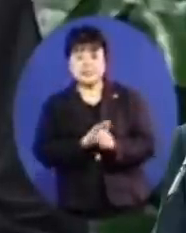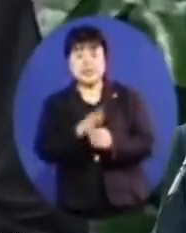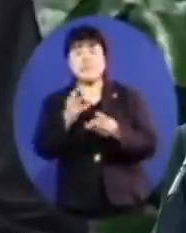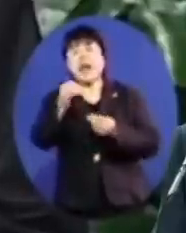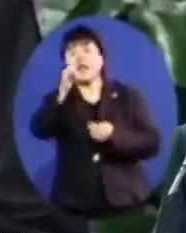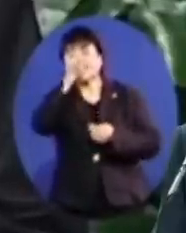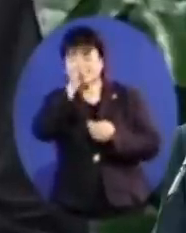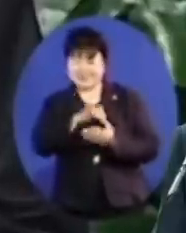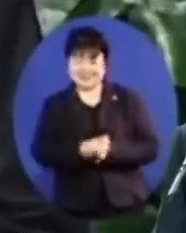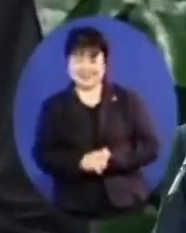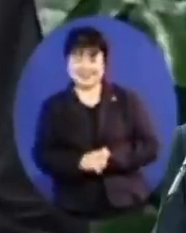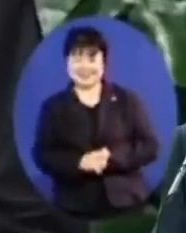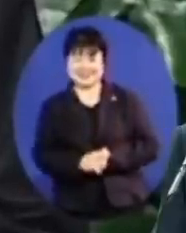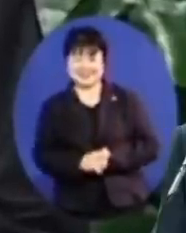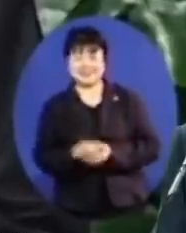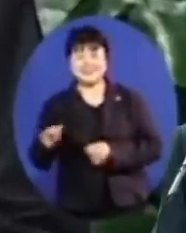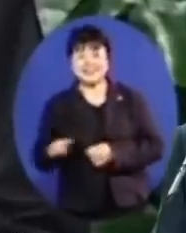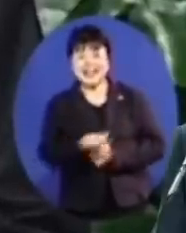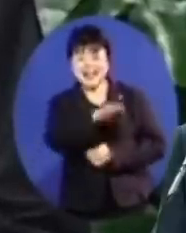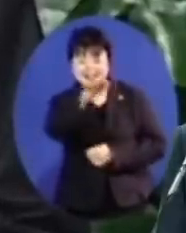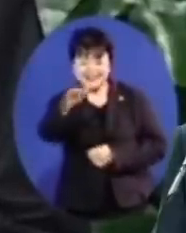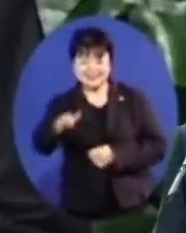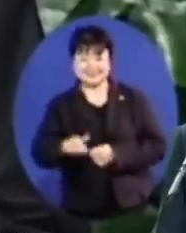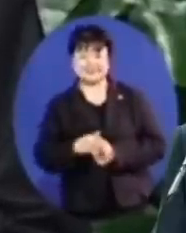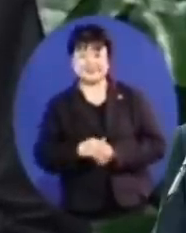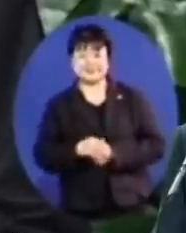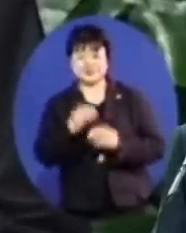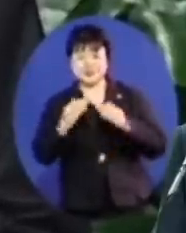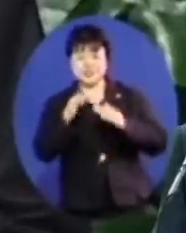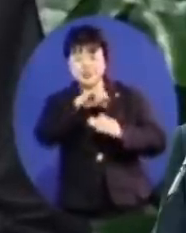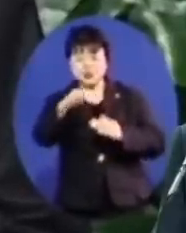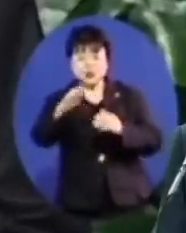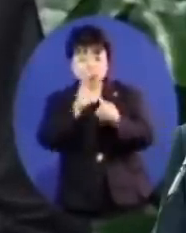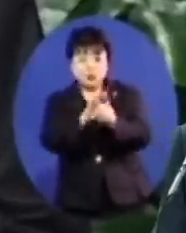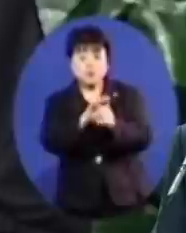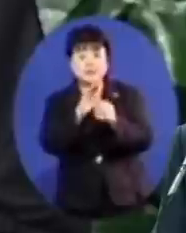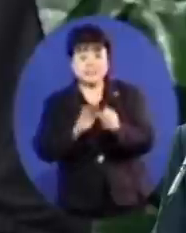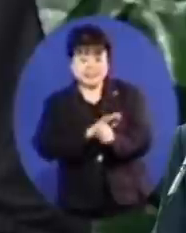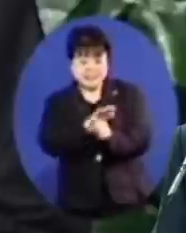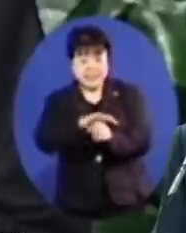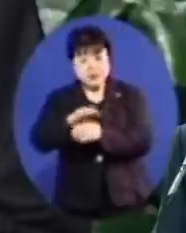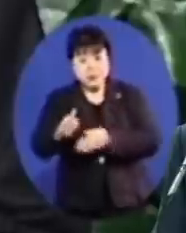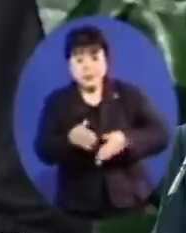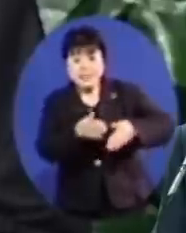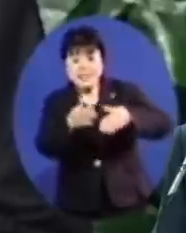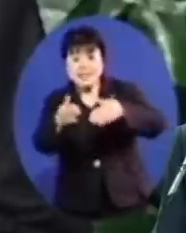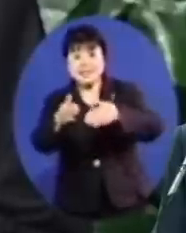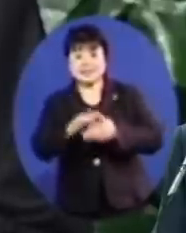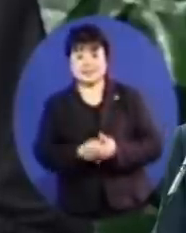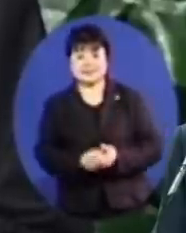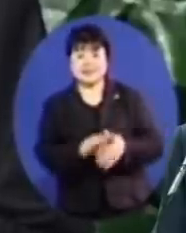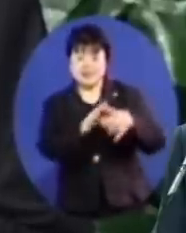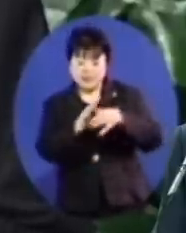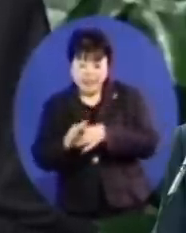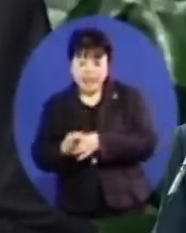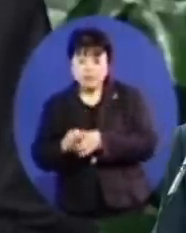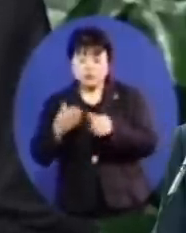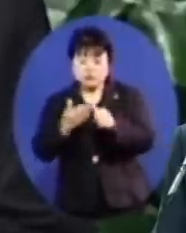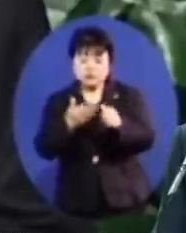많습니다. 우리가 이웃을 돕는 사랑의 손길을 계속하고 있는